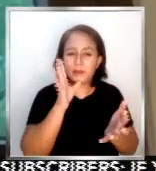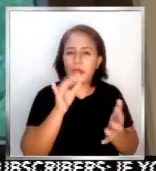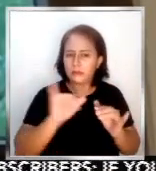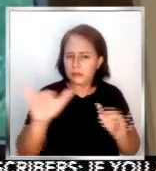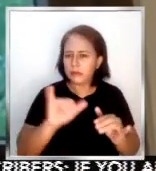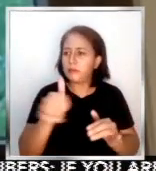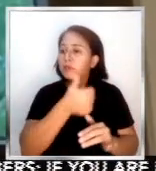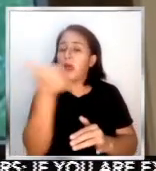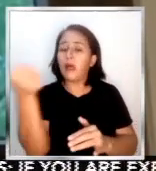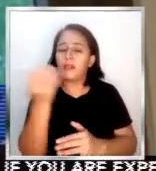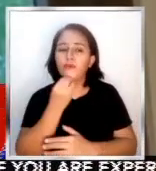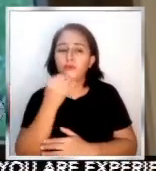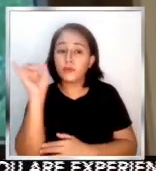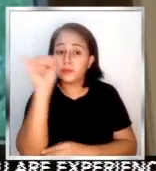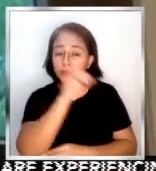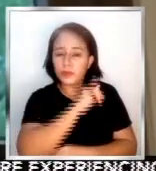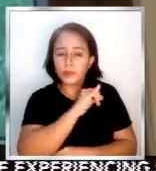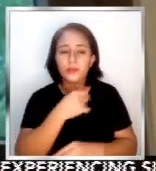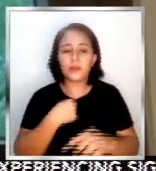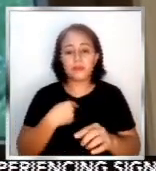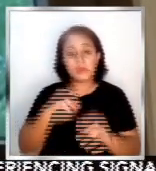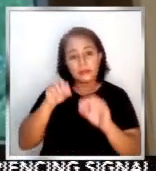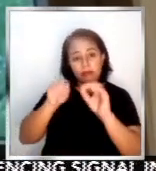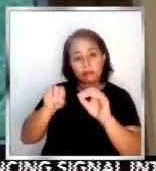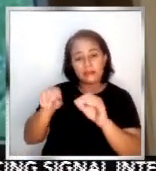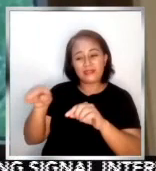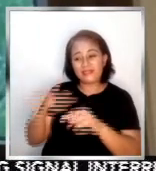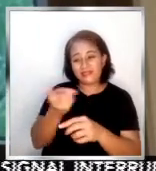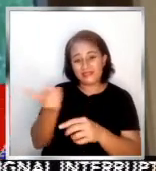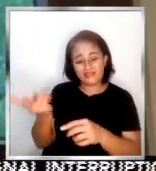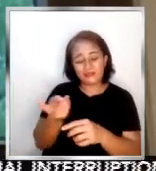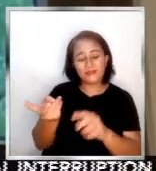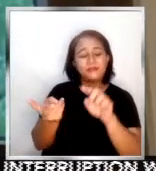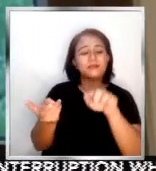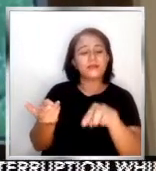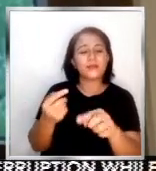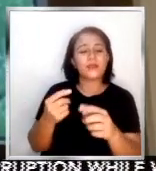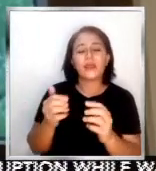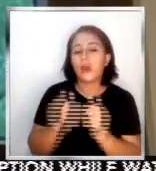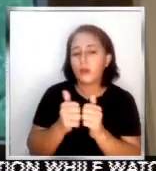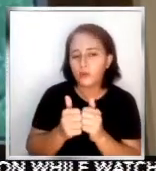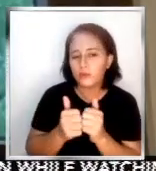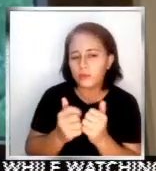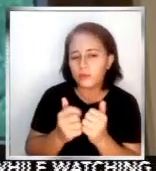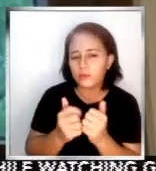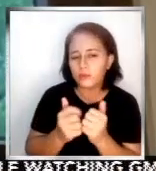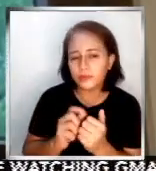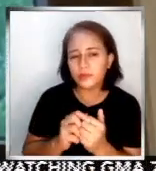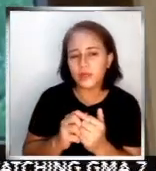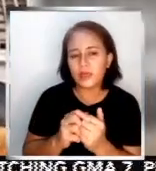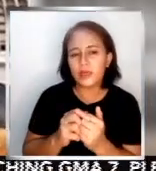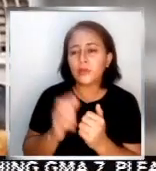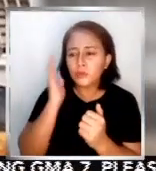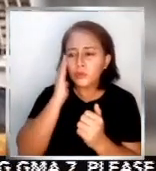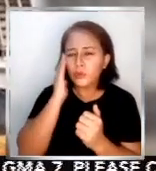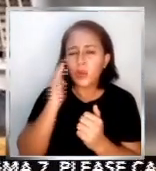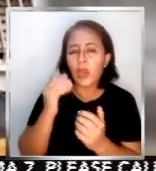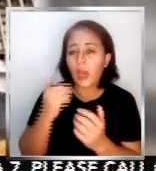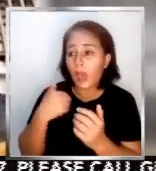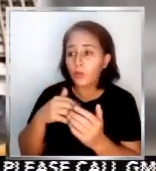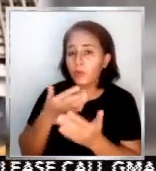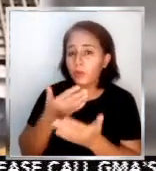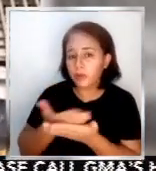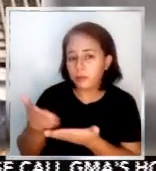Yung tinuro ko kay Scarlett is, you know naman how we buy bananas na isang